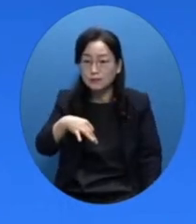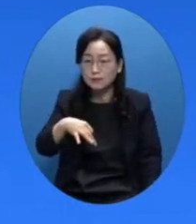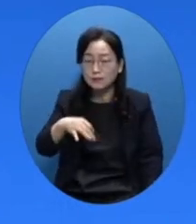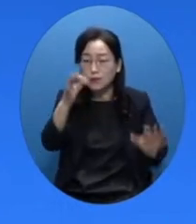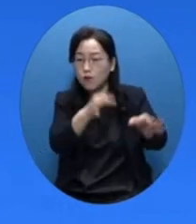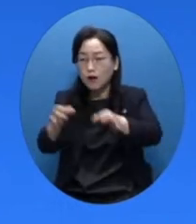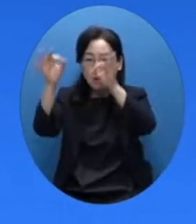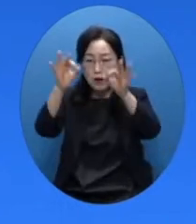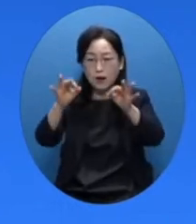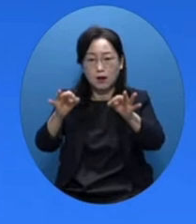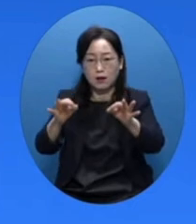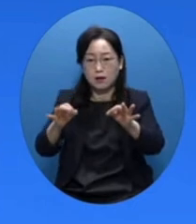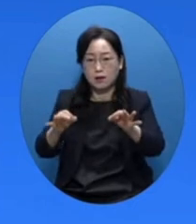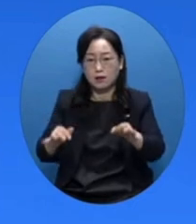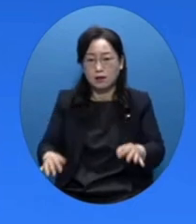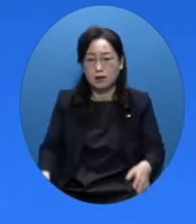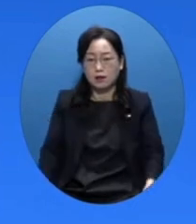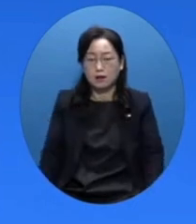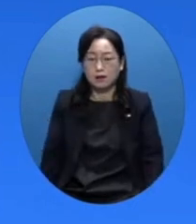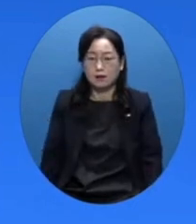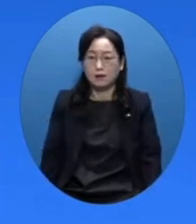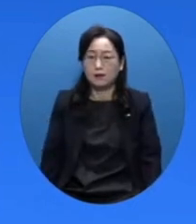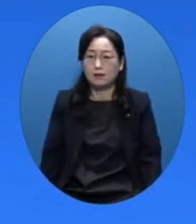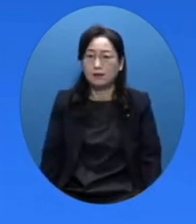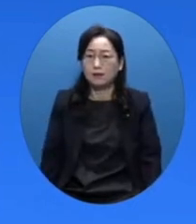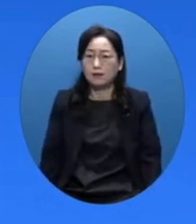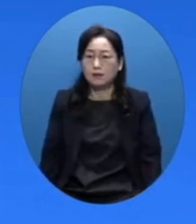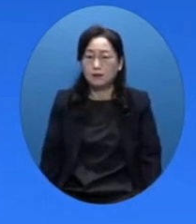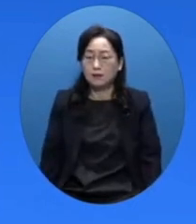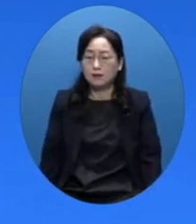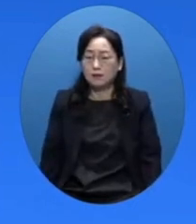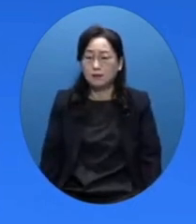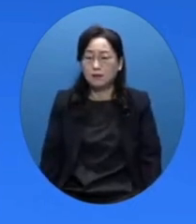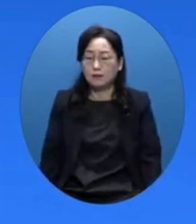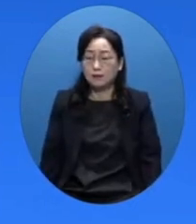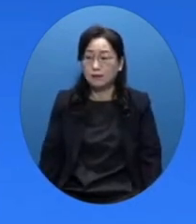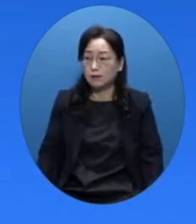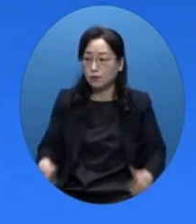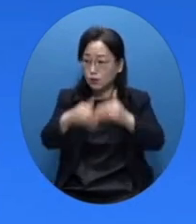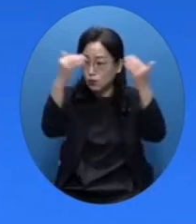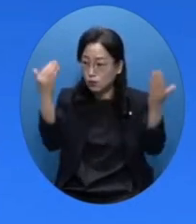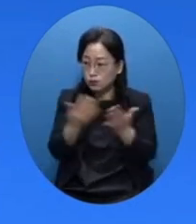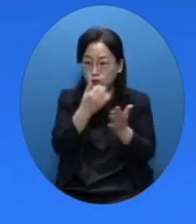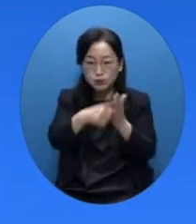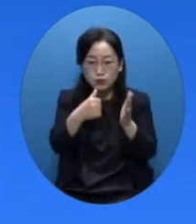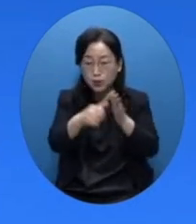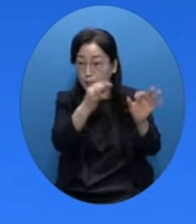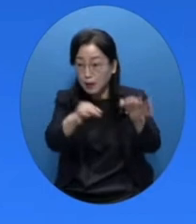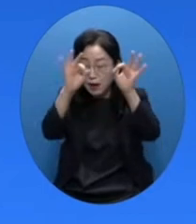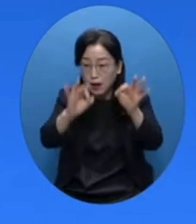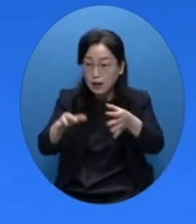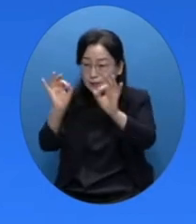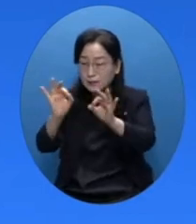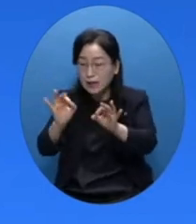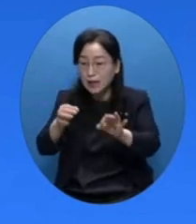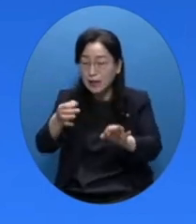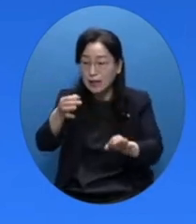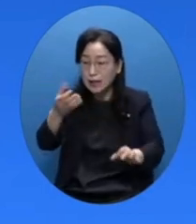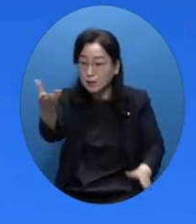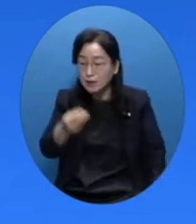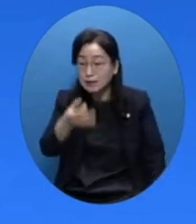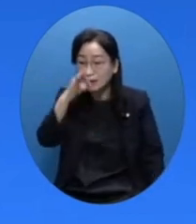버렸습니다 그러니까 모든 물가가 뛰고 음양이 저도 올라가고